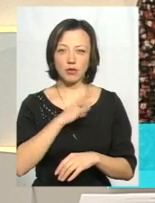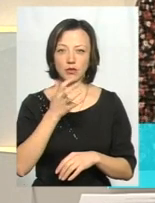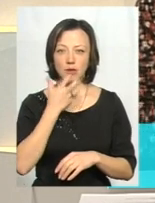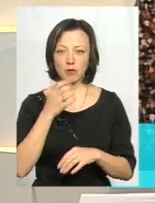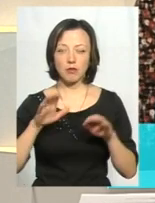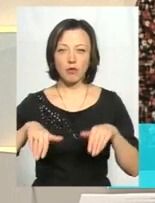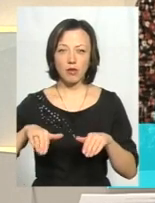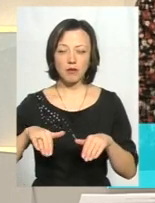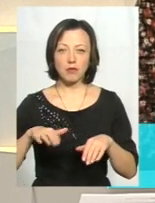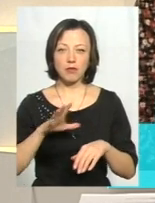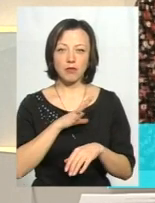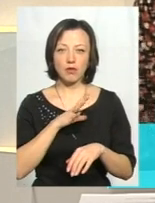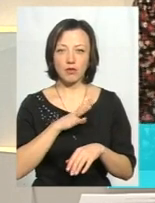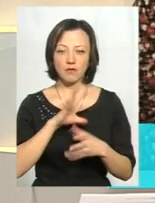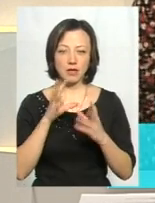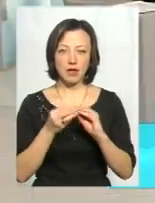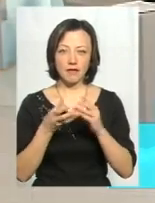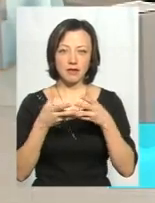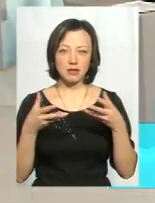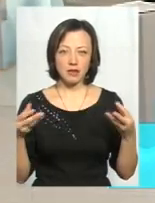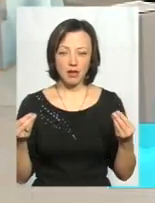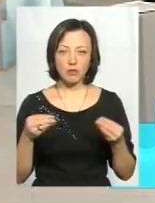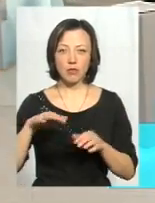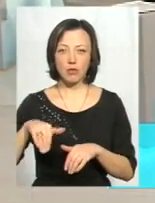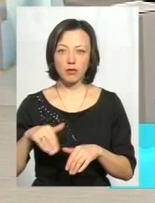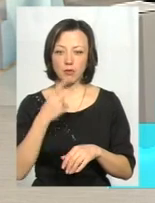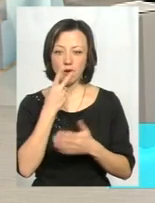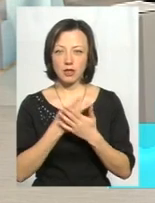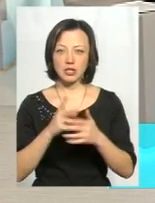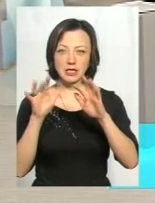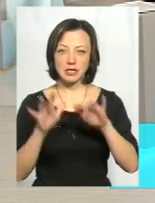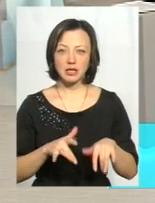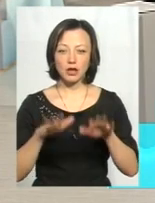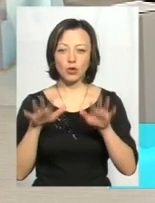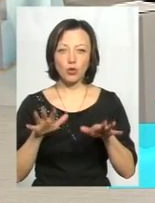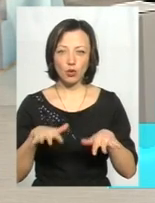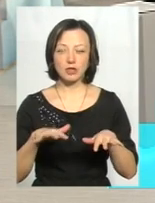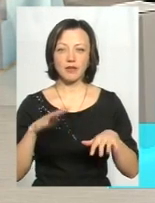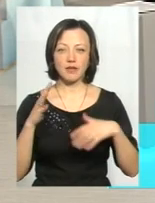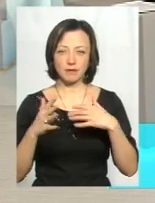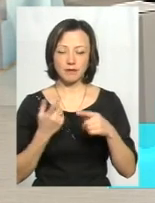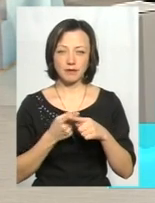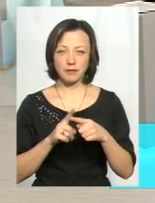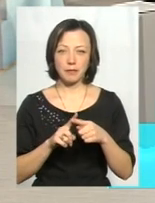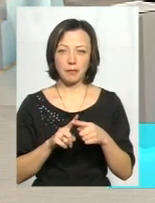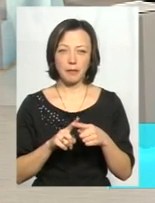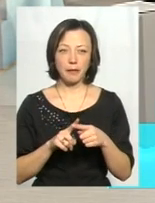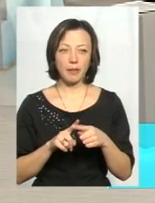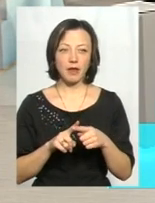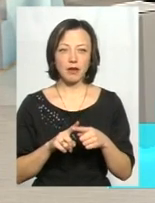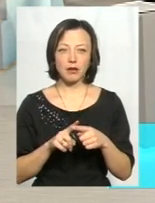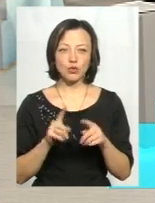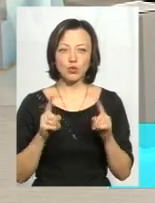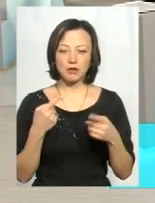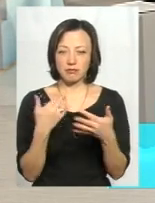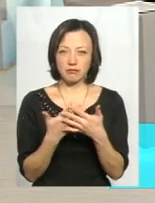тепло, потім, ну, взагалі по весняному тепло, потім ми бачили і сніг, і дощ. І от, ну, просто дуже